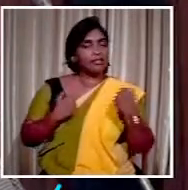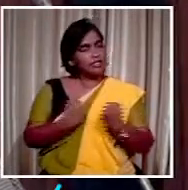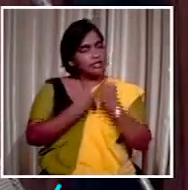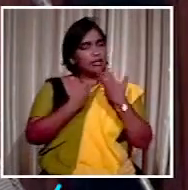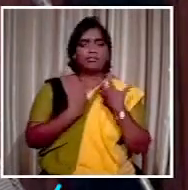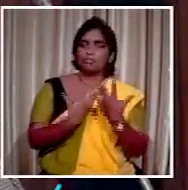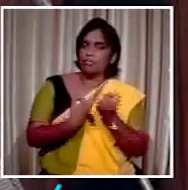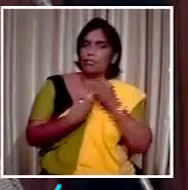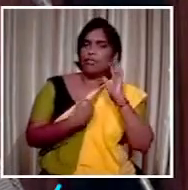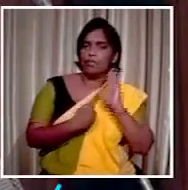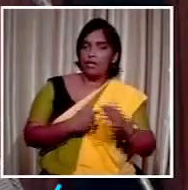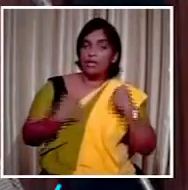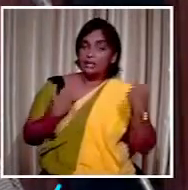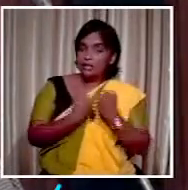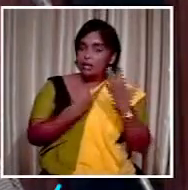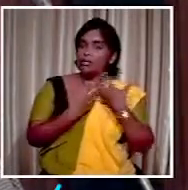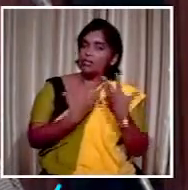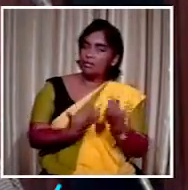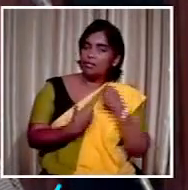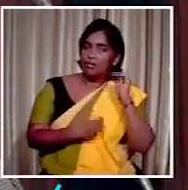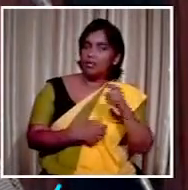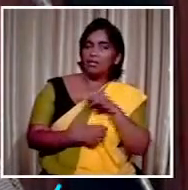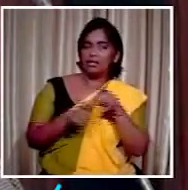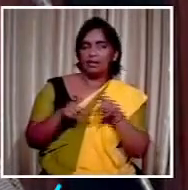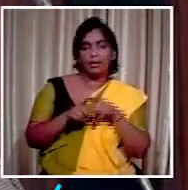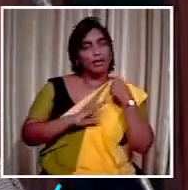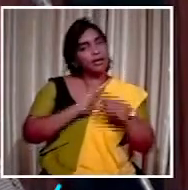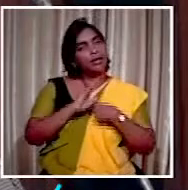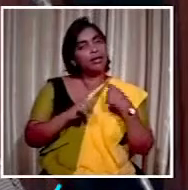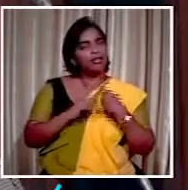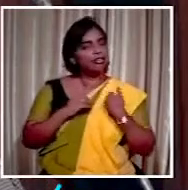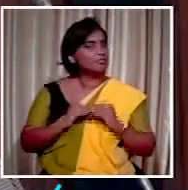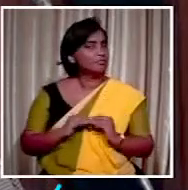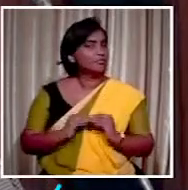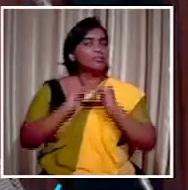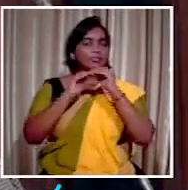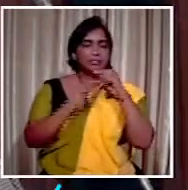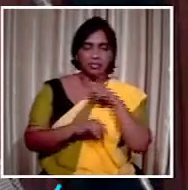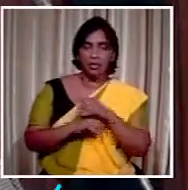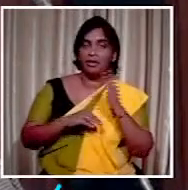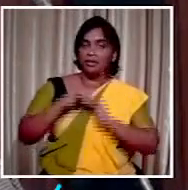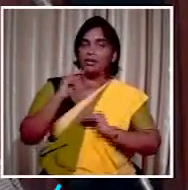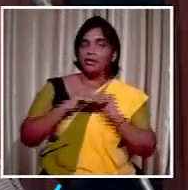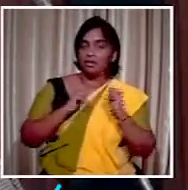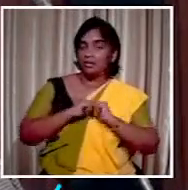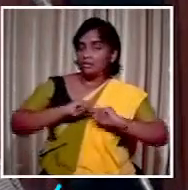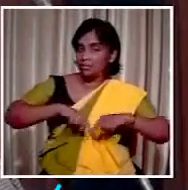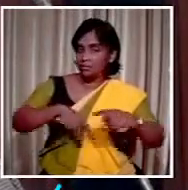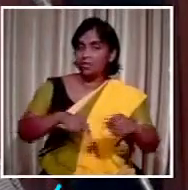ඕන. අභියෝග බාර අරගෙන මේ රට ගොඩ ගැනීමේ ක්‍රියාවලිය අපි